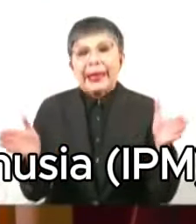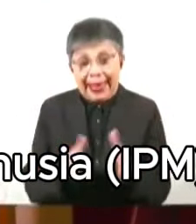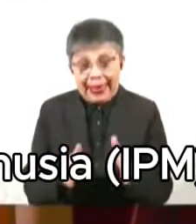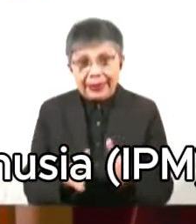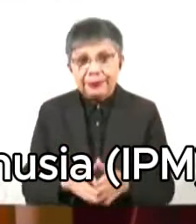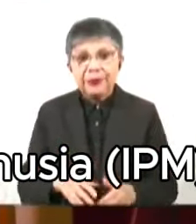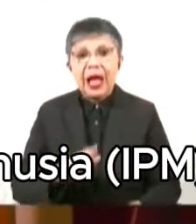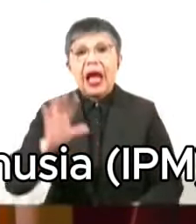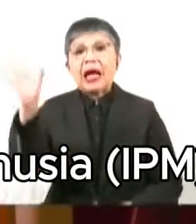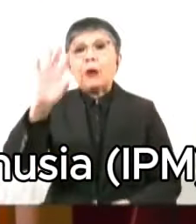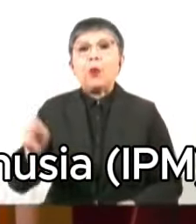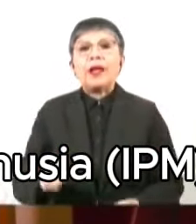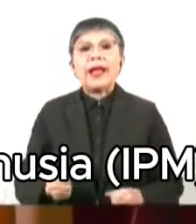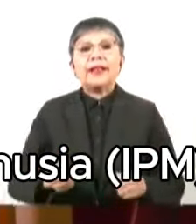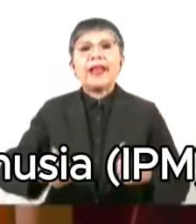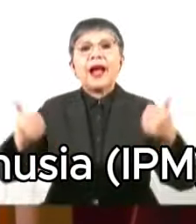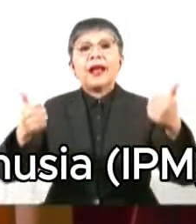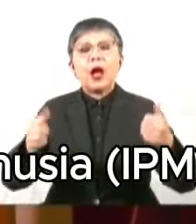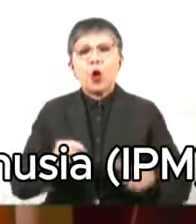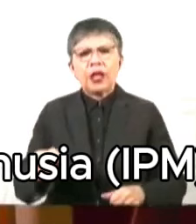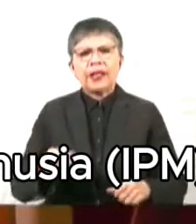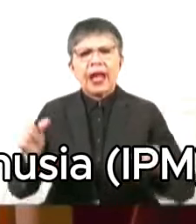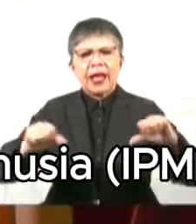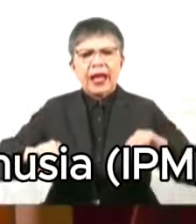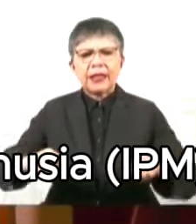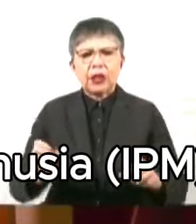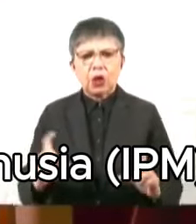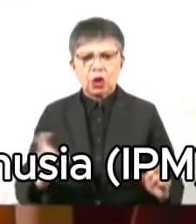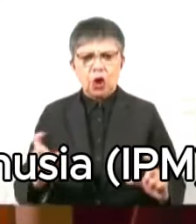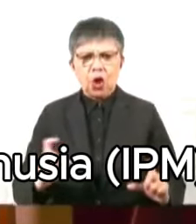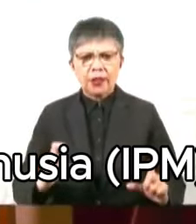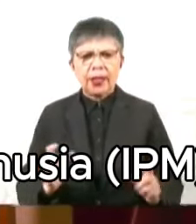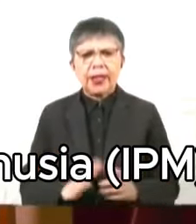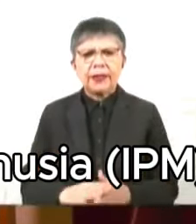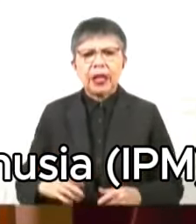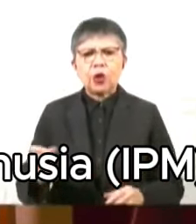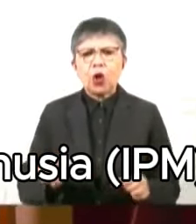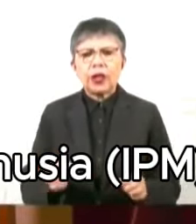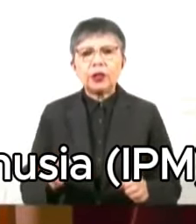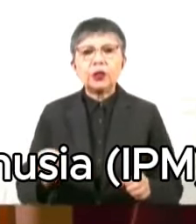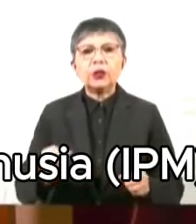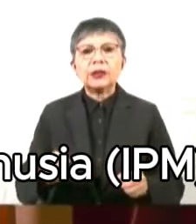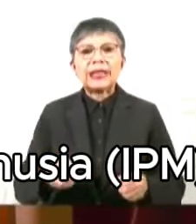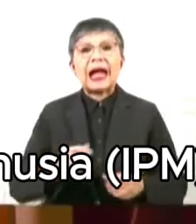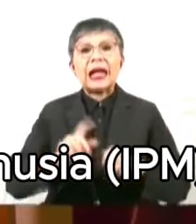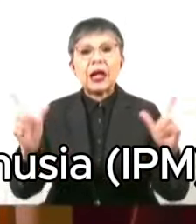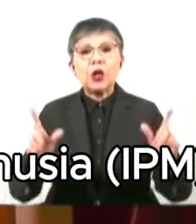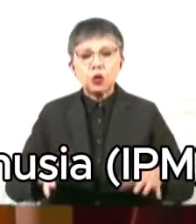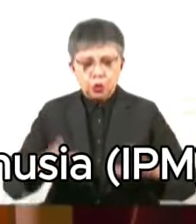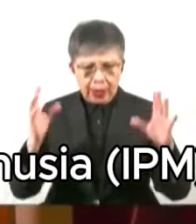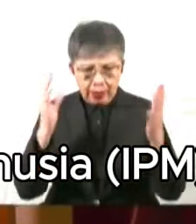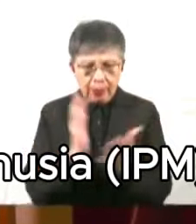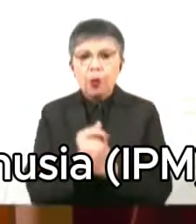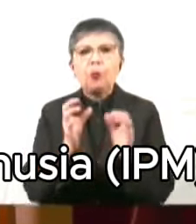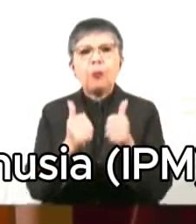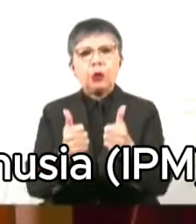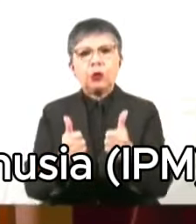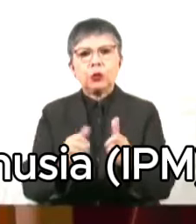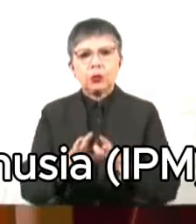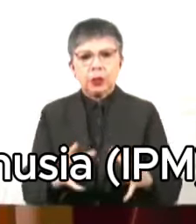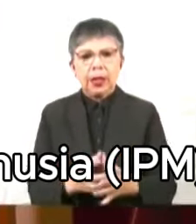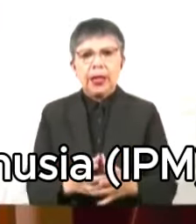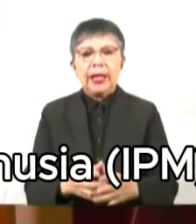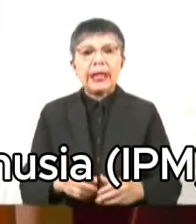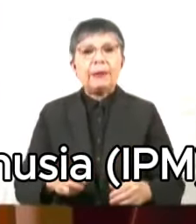Kabupaten Tangerang kota Tangerang Selatan ota tangang itu sudah sebagai sebuah tapi